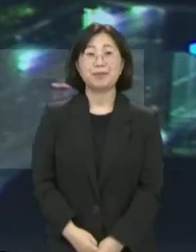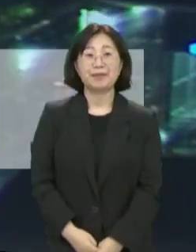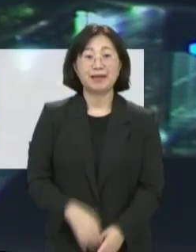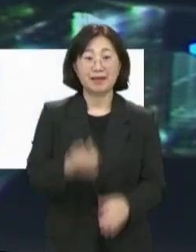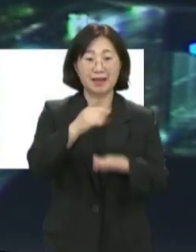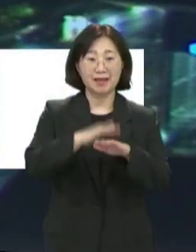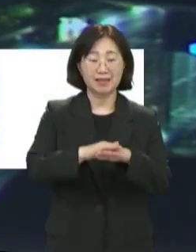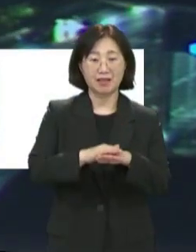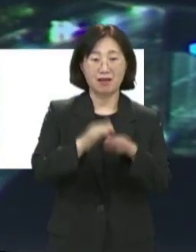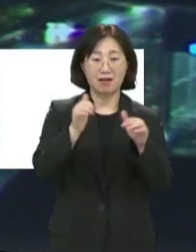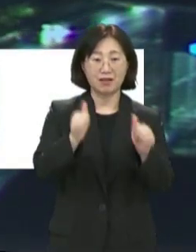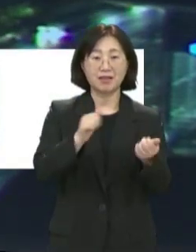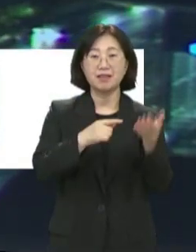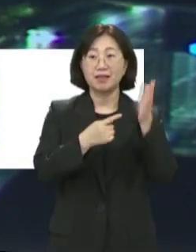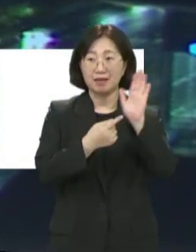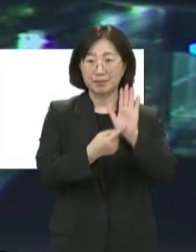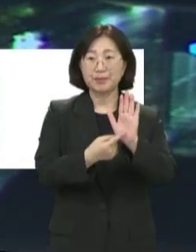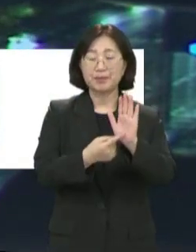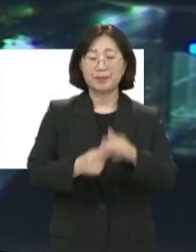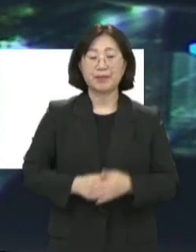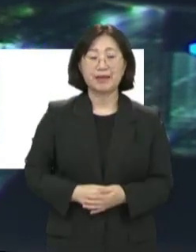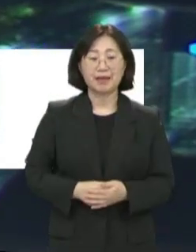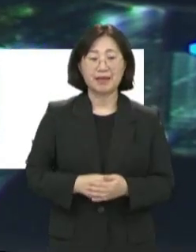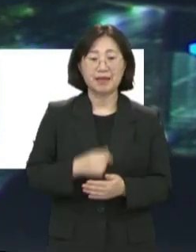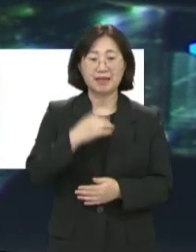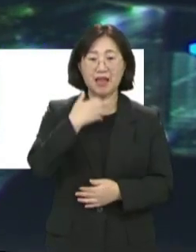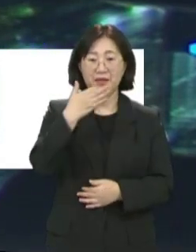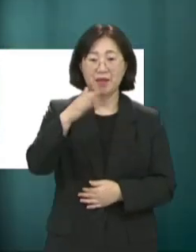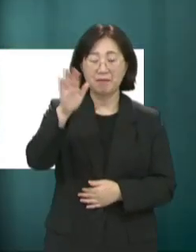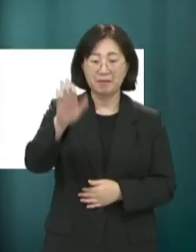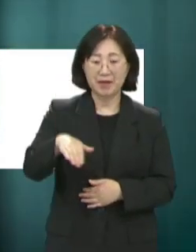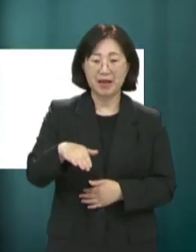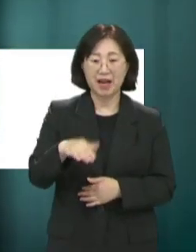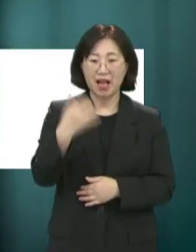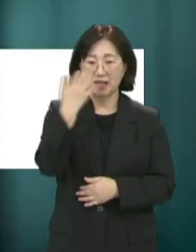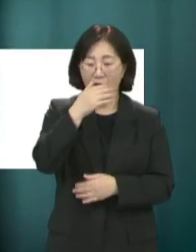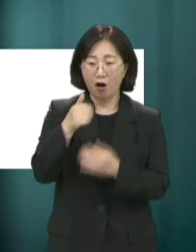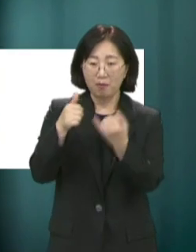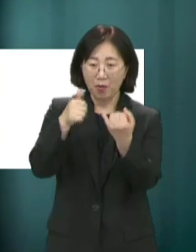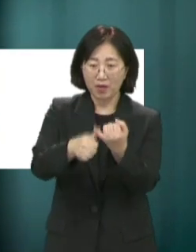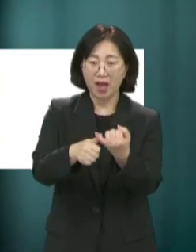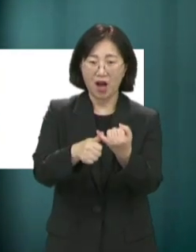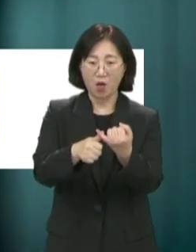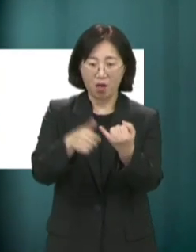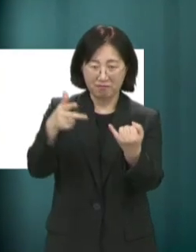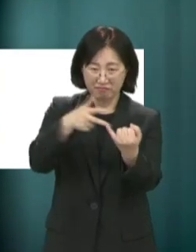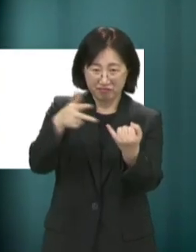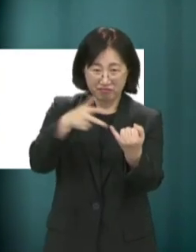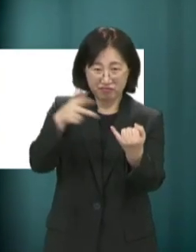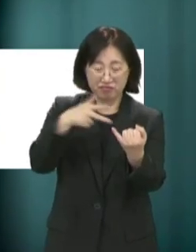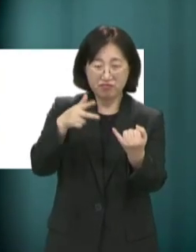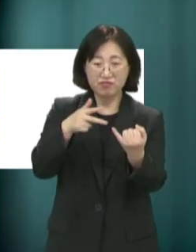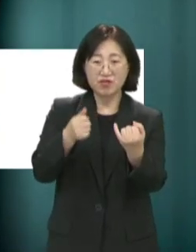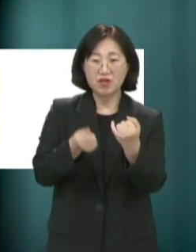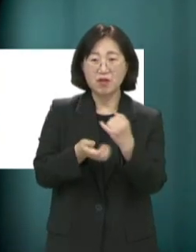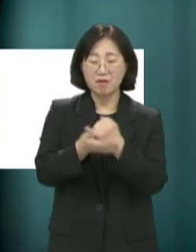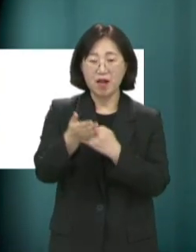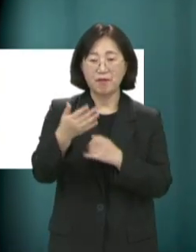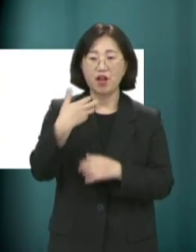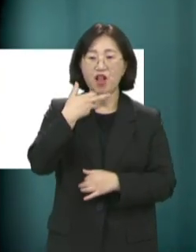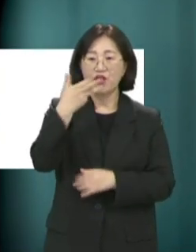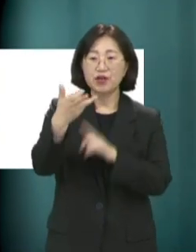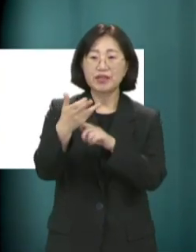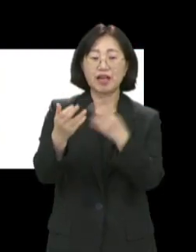대전지법 천안지원 제일 형사부는 또래 미성년자를 성폭행하고 성착취물을 제작한 혐의로 기소된 18살